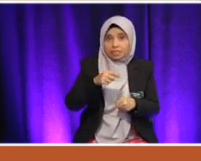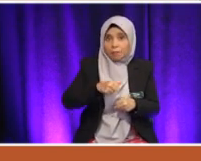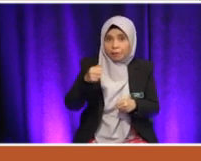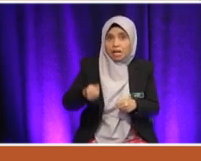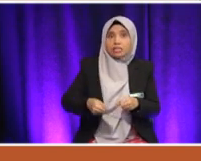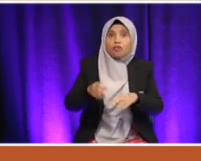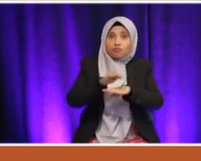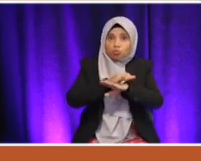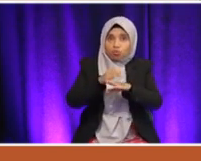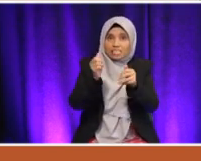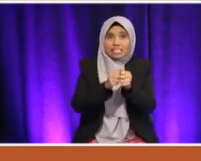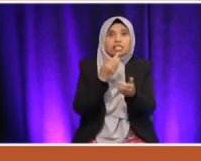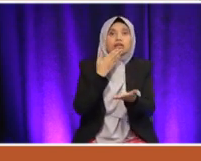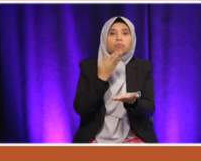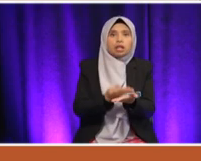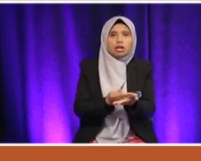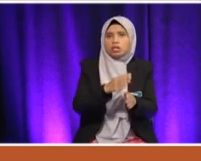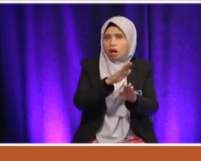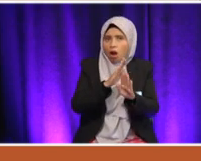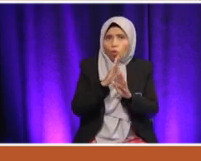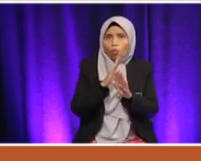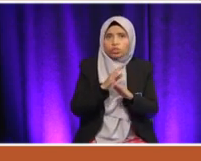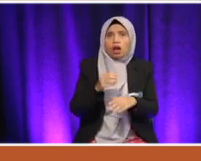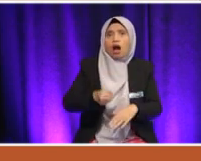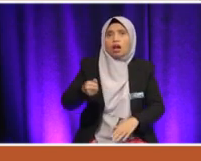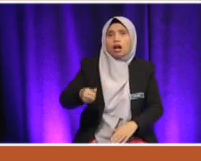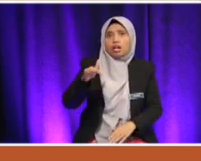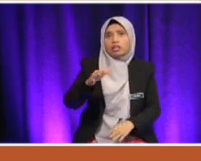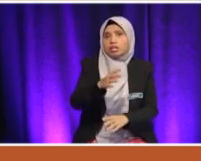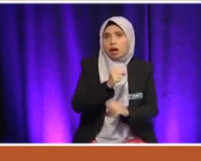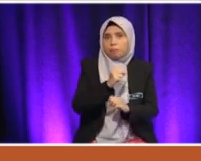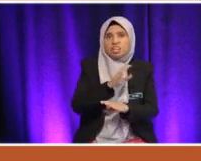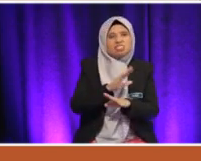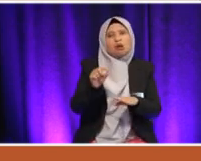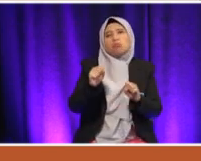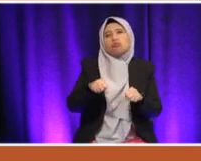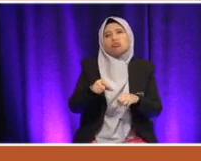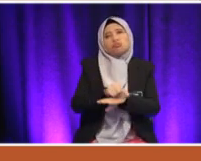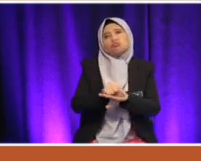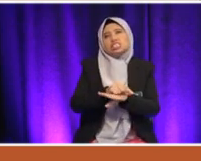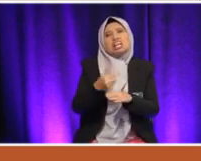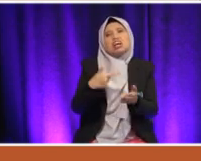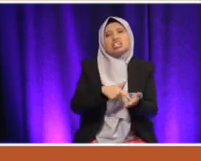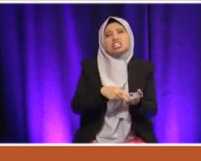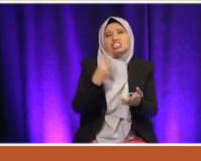dengan baik ini penting ya Kita takut peralatan yang kita ambil itu udah tak berfungsi dengan baik